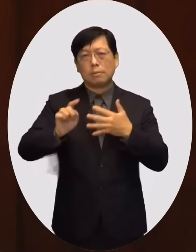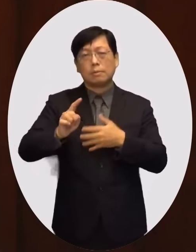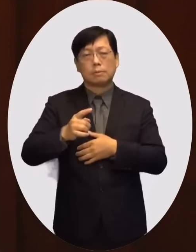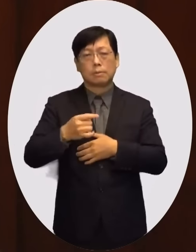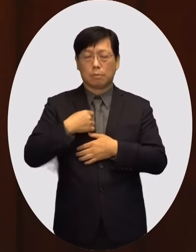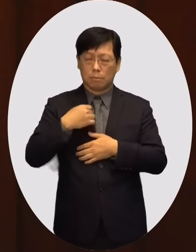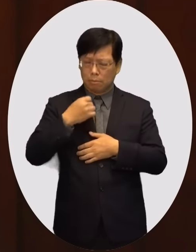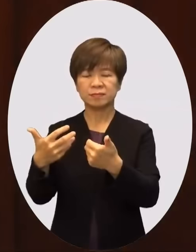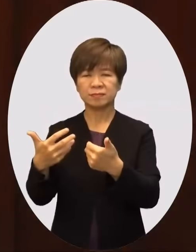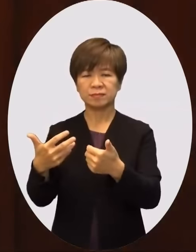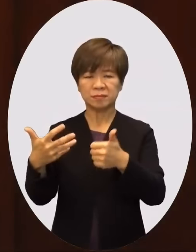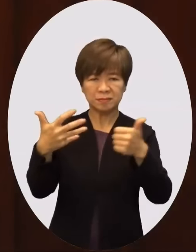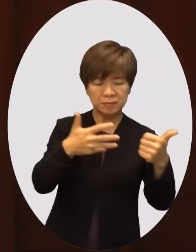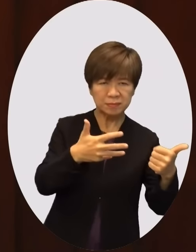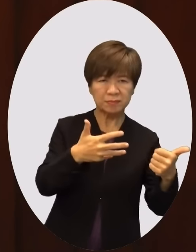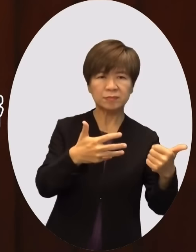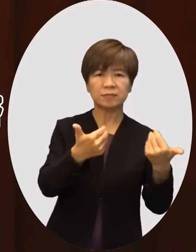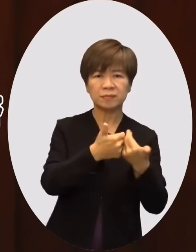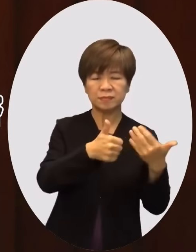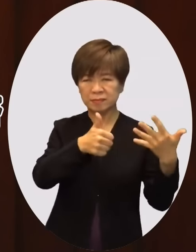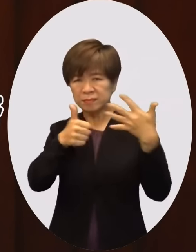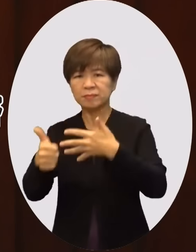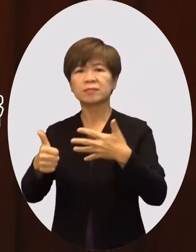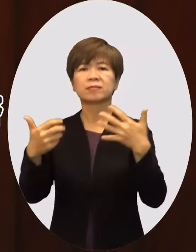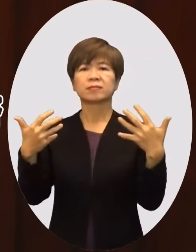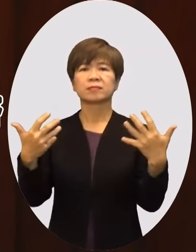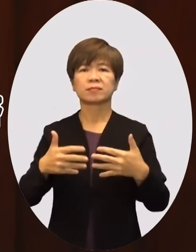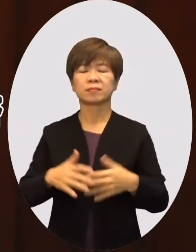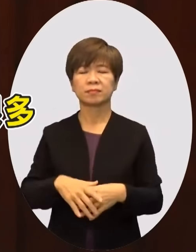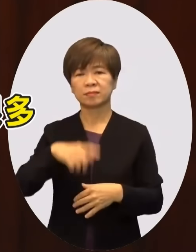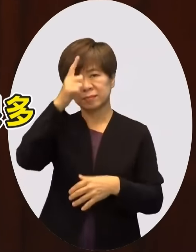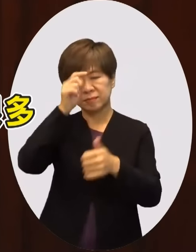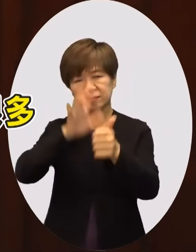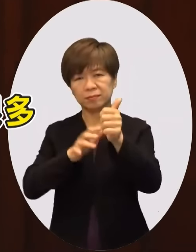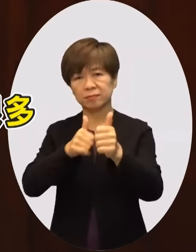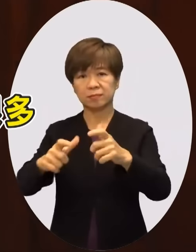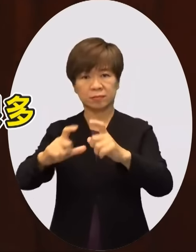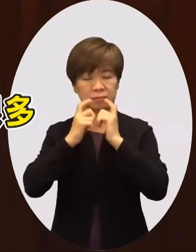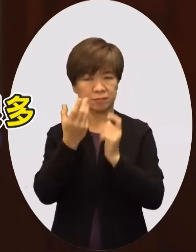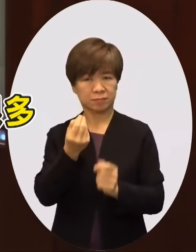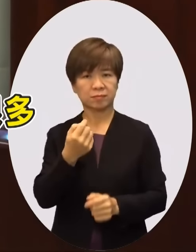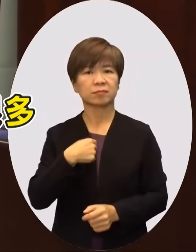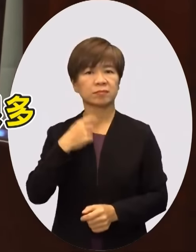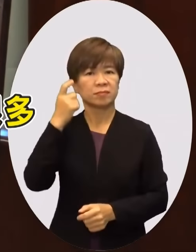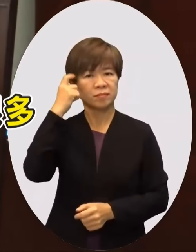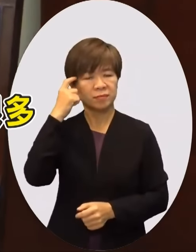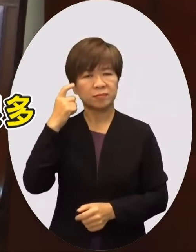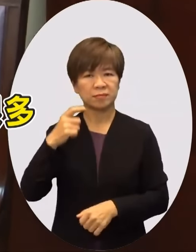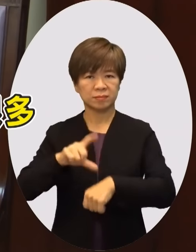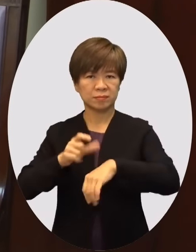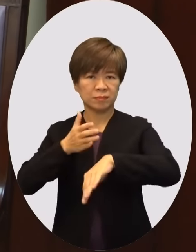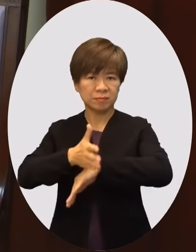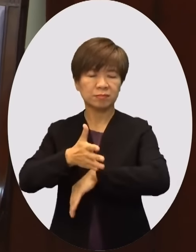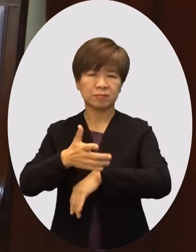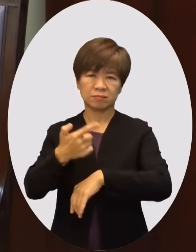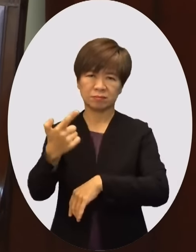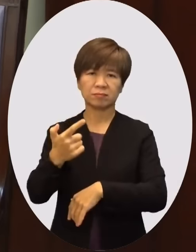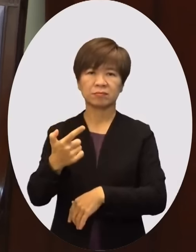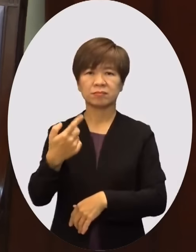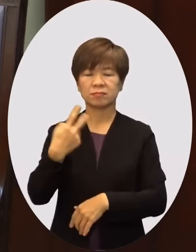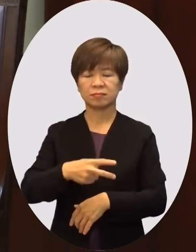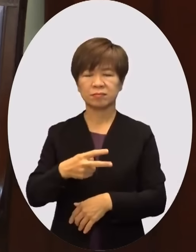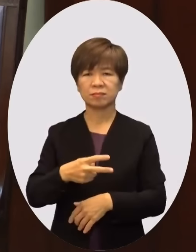我就越看越不太懂。可能因为时间的关系，所以黄委员没有时间回答了，那我想因为时间已经超过很多，就不要再